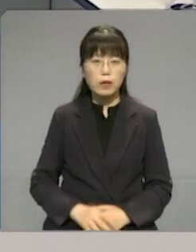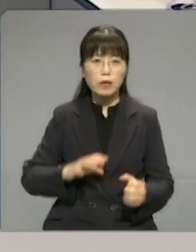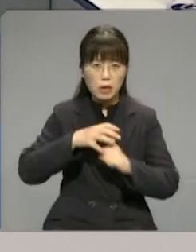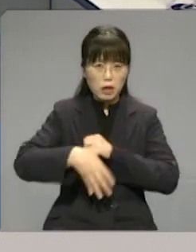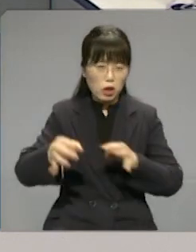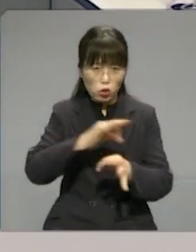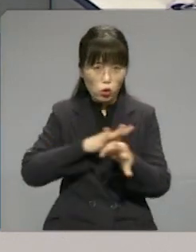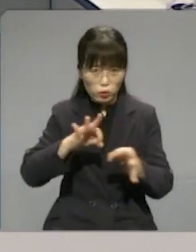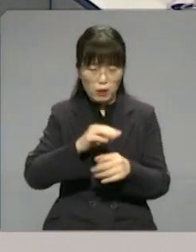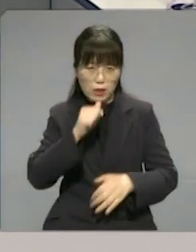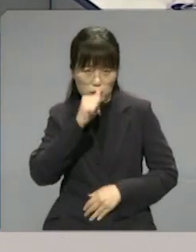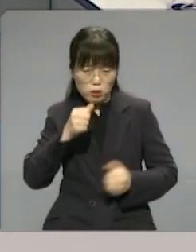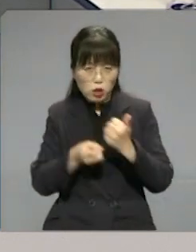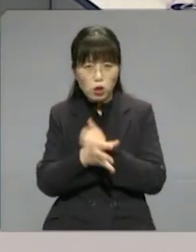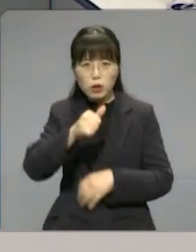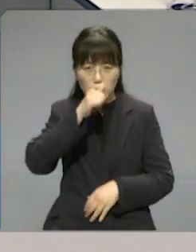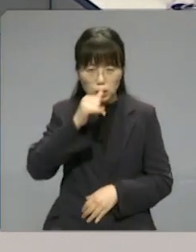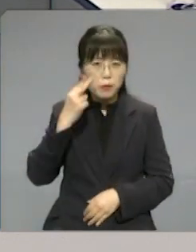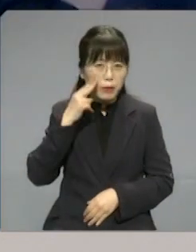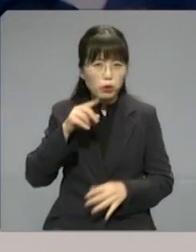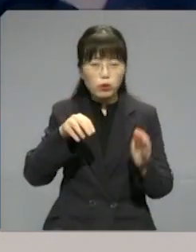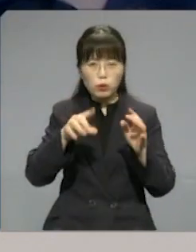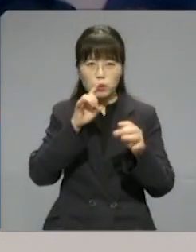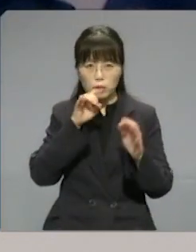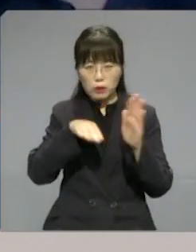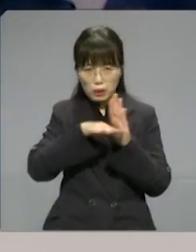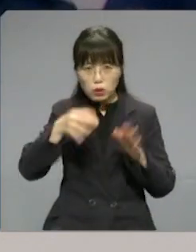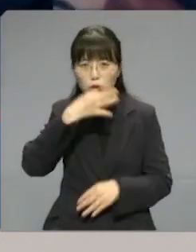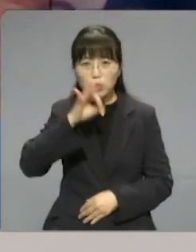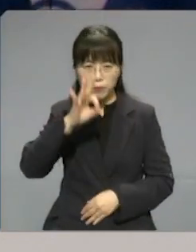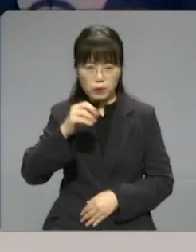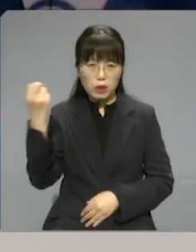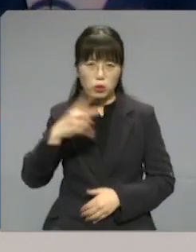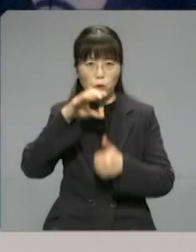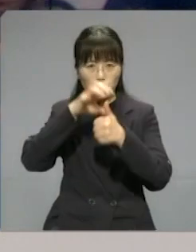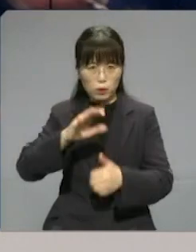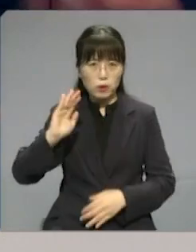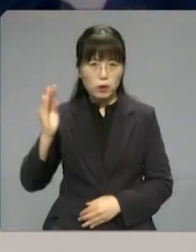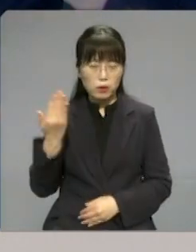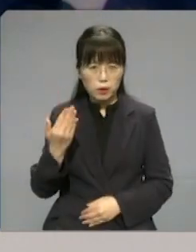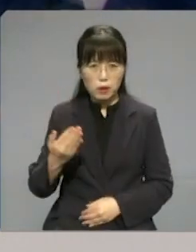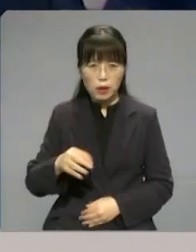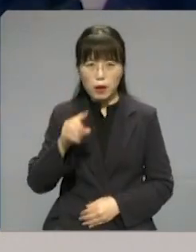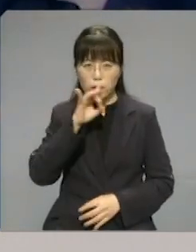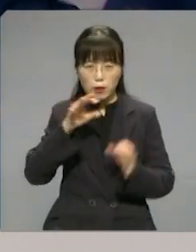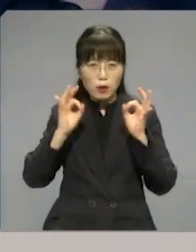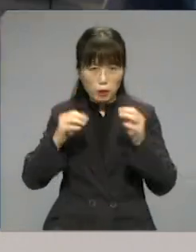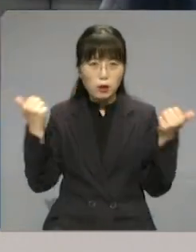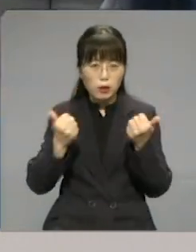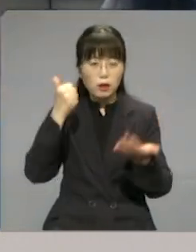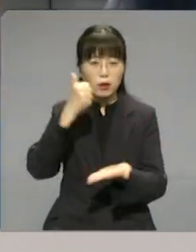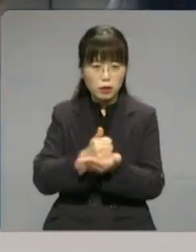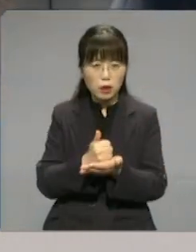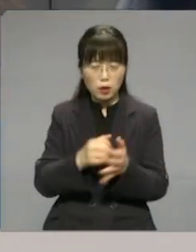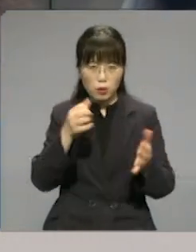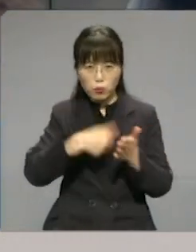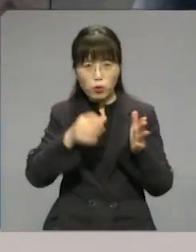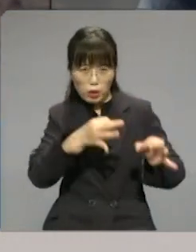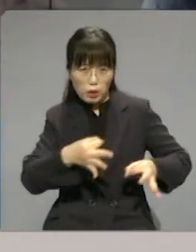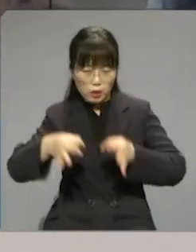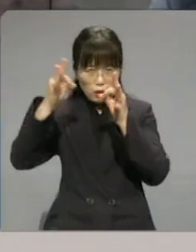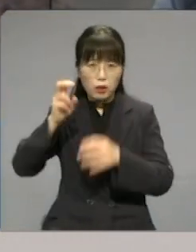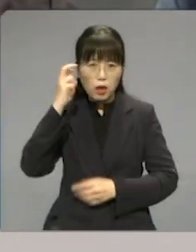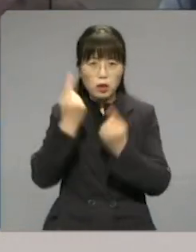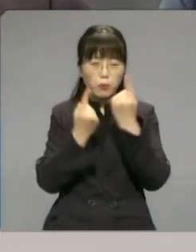세계 경제에 절대적인 영향을 미치는 미국의 기준 금리는 또 한 차례 동결됐습니다 파월 연준 의장은 물가 상승률 수준이